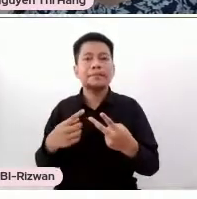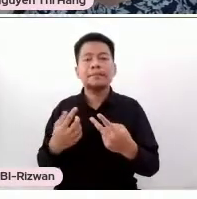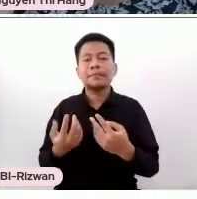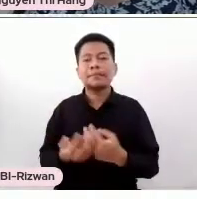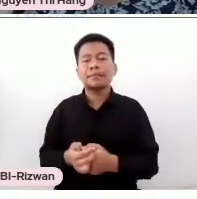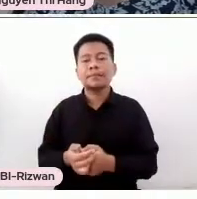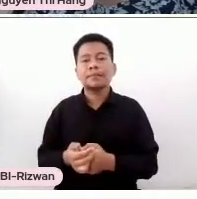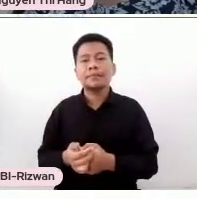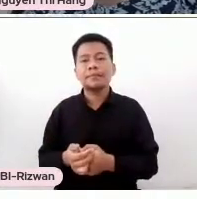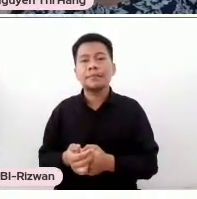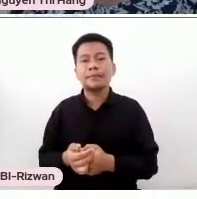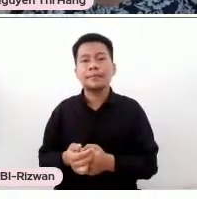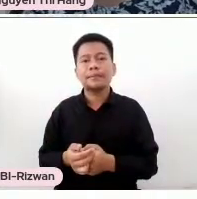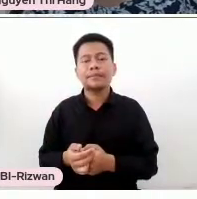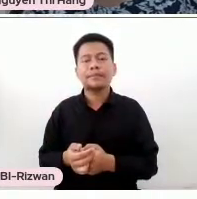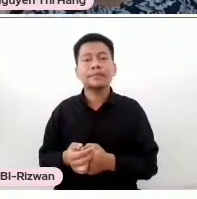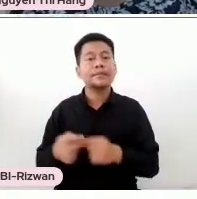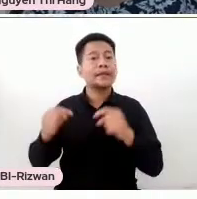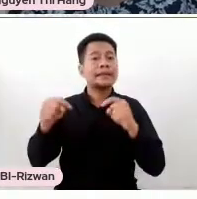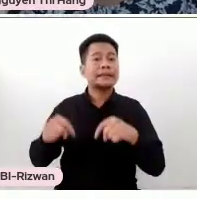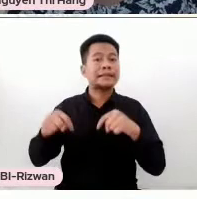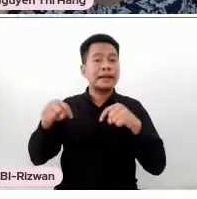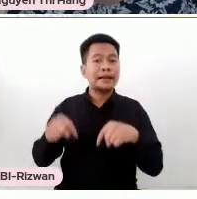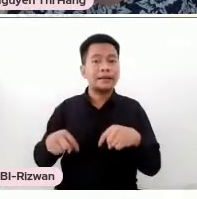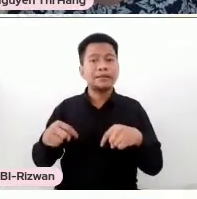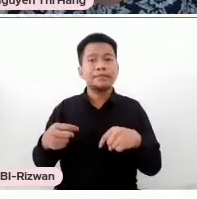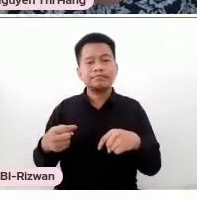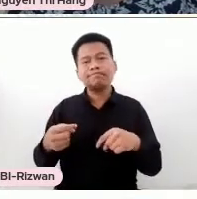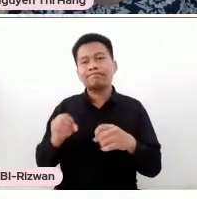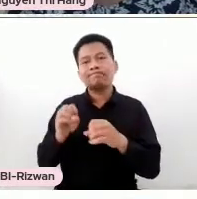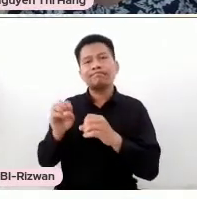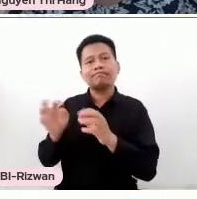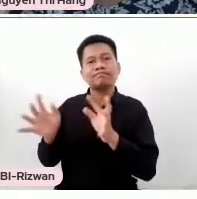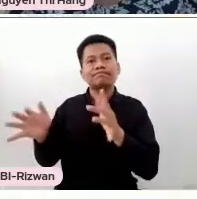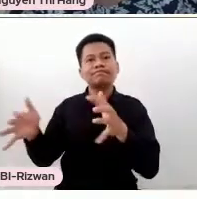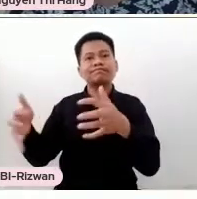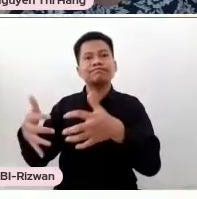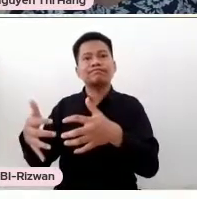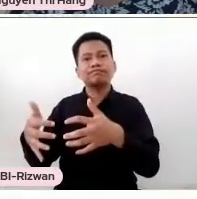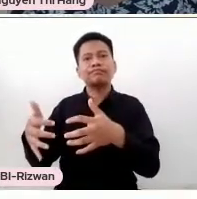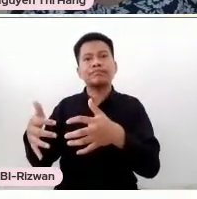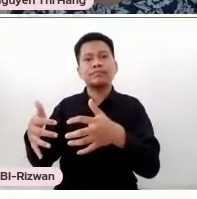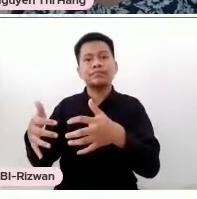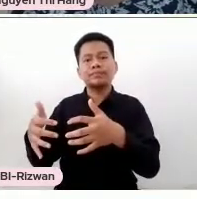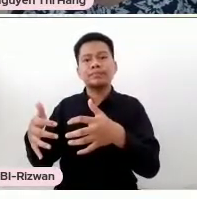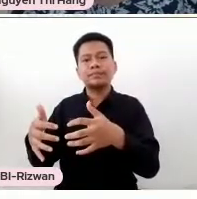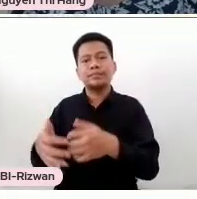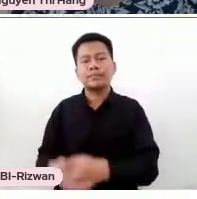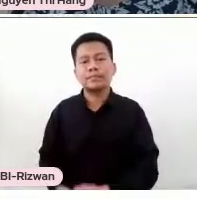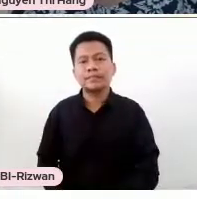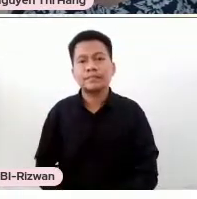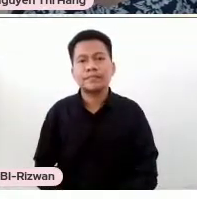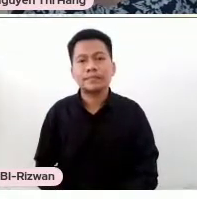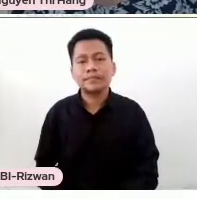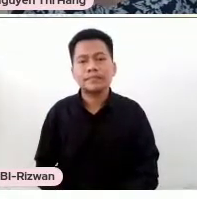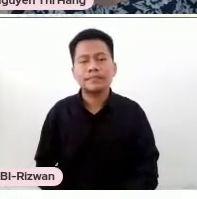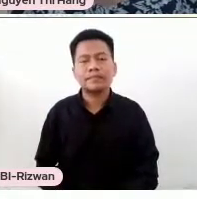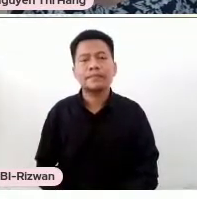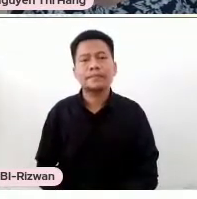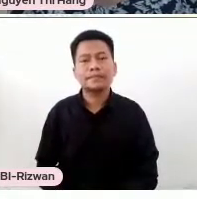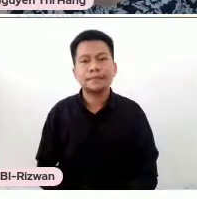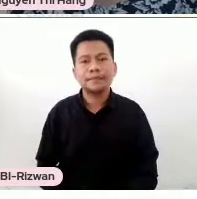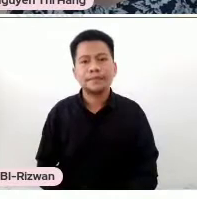are doing to deal to pandemic, support parents and teachers to teach children at